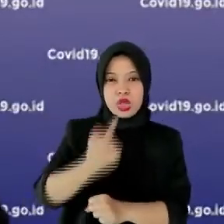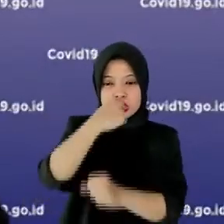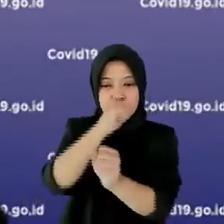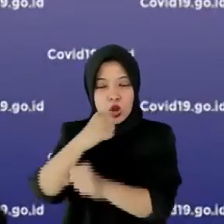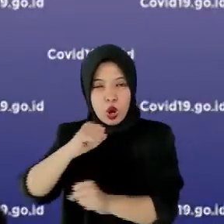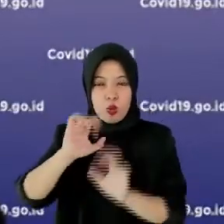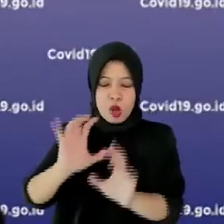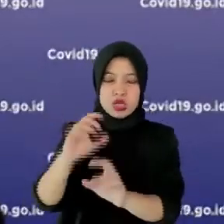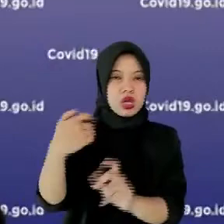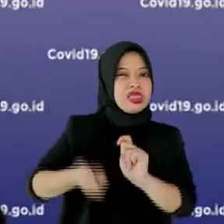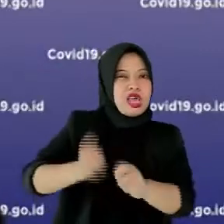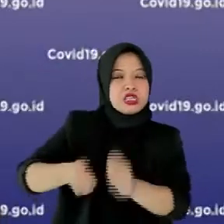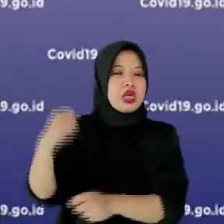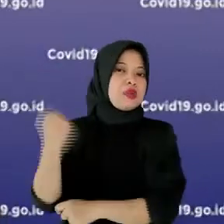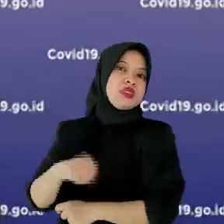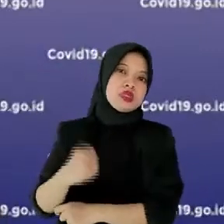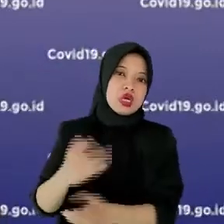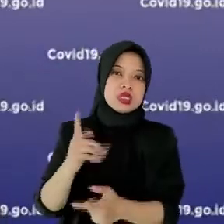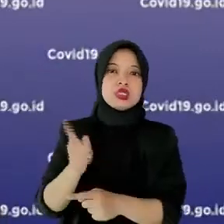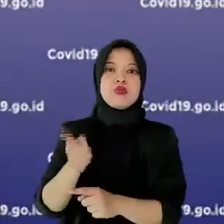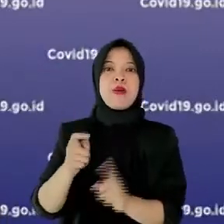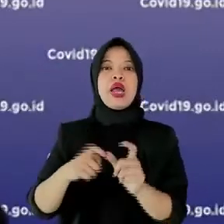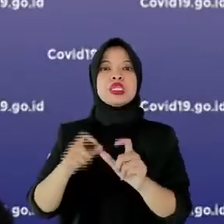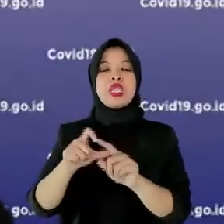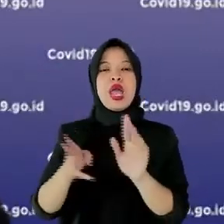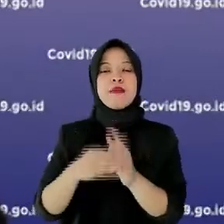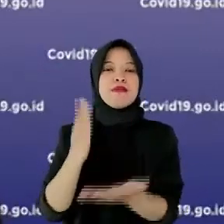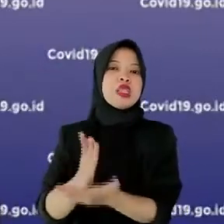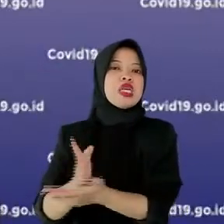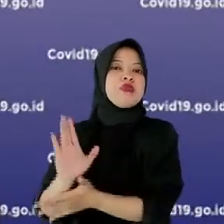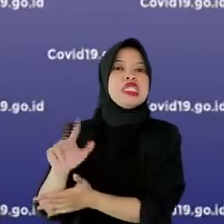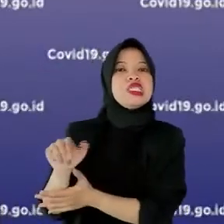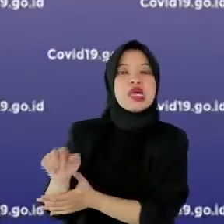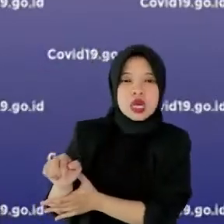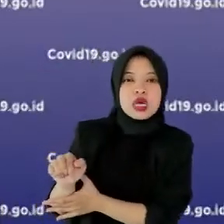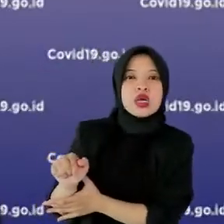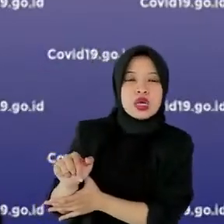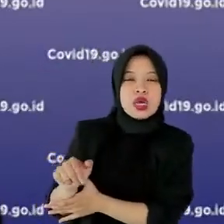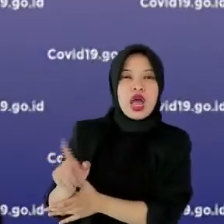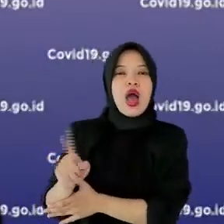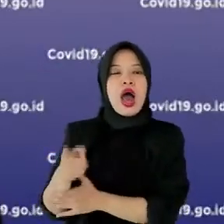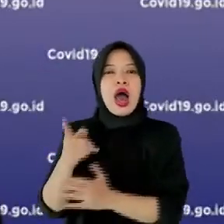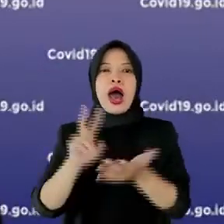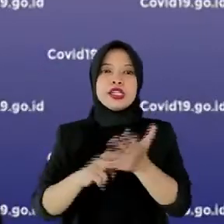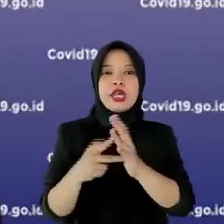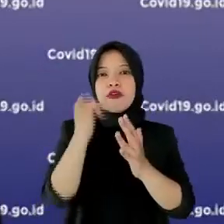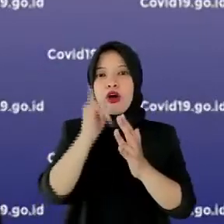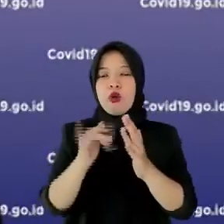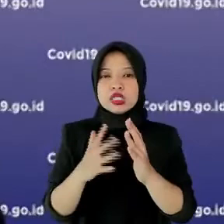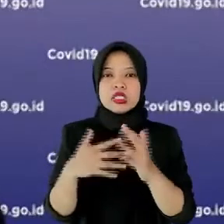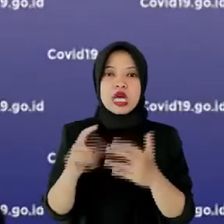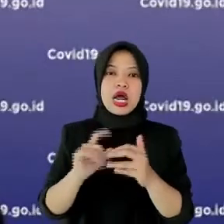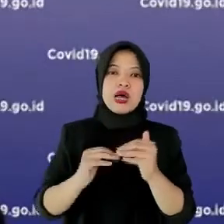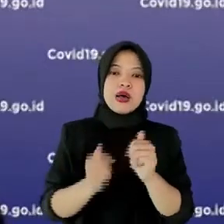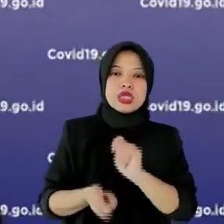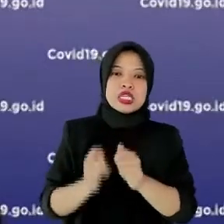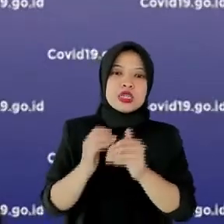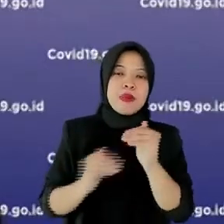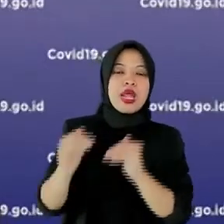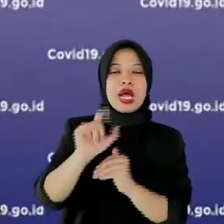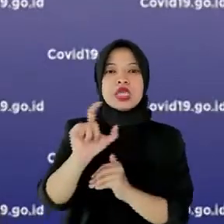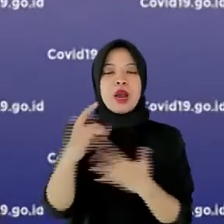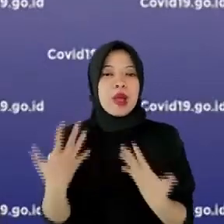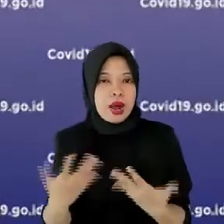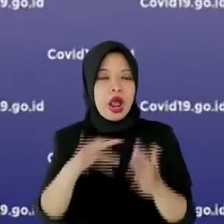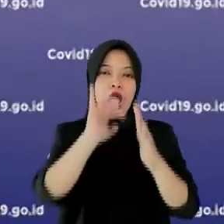tersebut. Jadi itu mungkin beberapa hal yang sudah tercapture juga, apa yang harus di follow up untuk peningkatan jumlah testing, juga